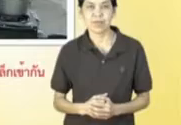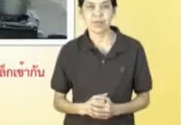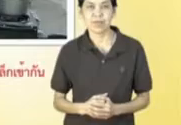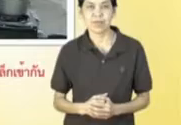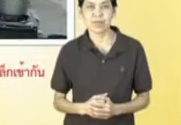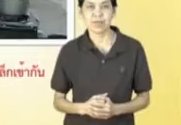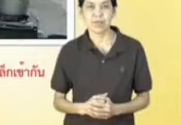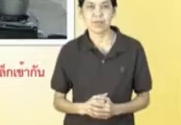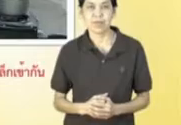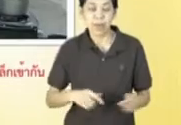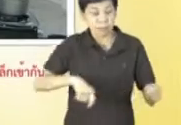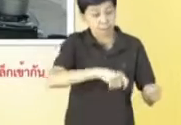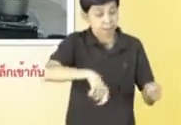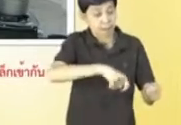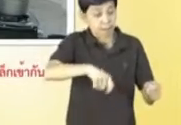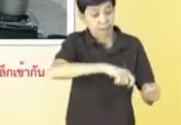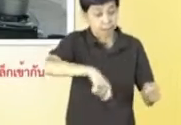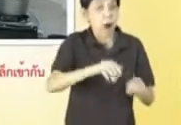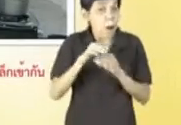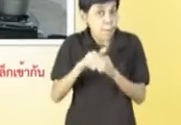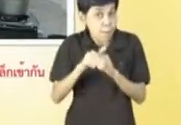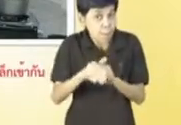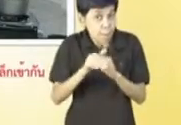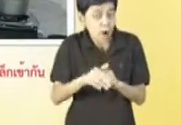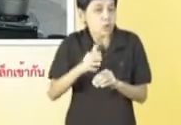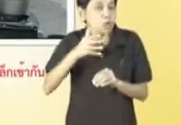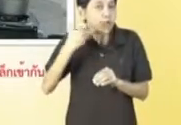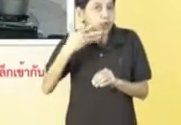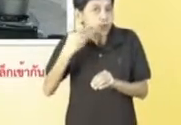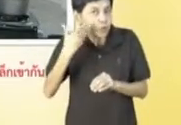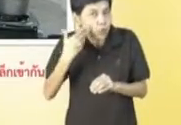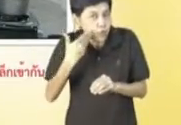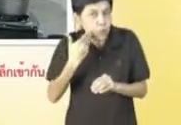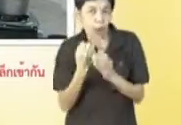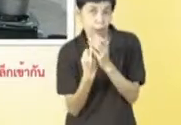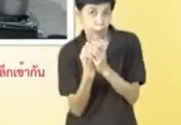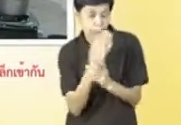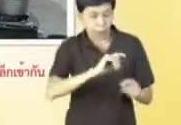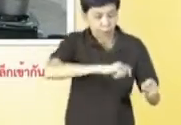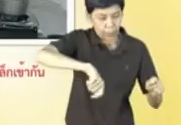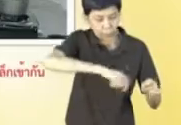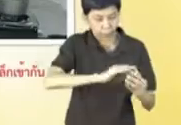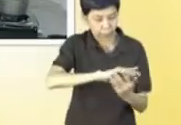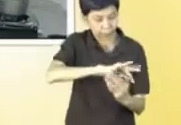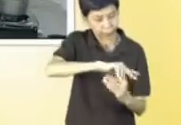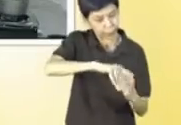เคี่ยวให้กะทิกับน้ำพริกแล้วก็ขี้เหล็ก